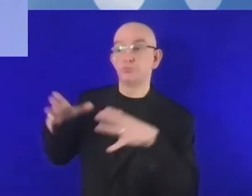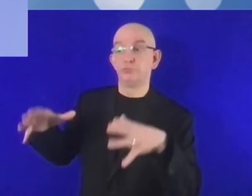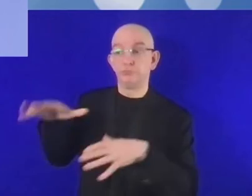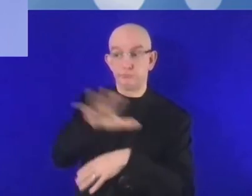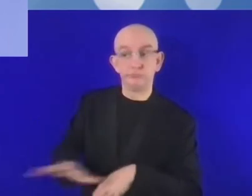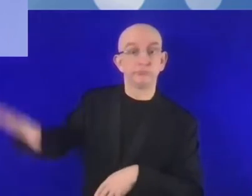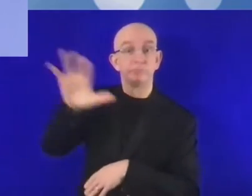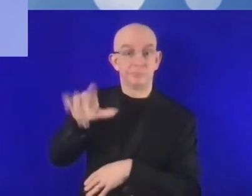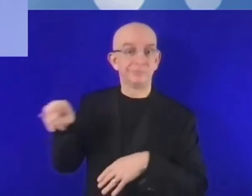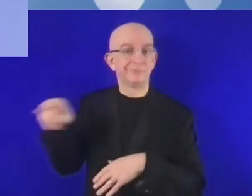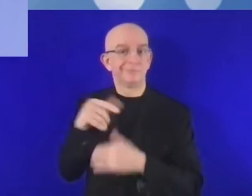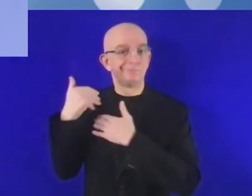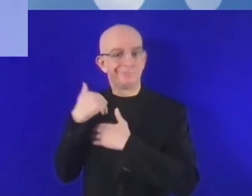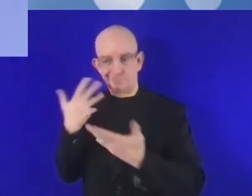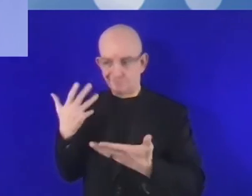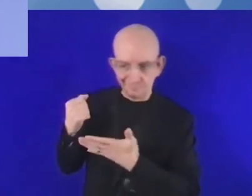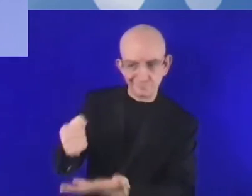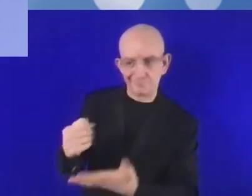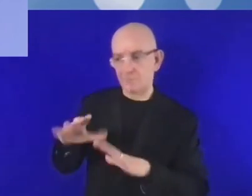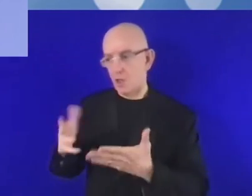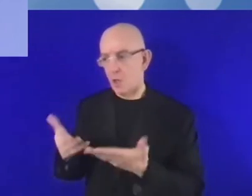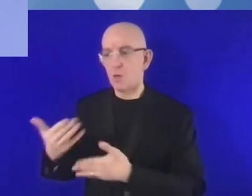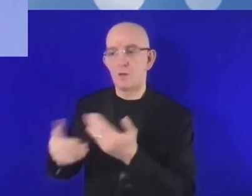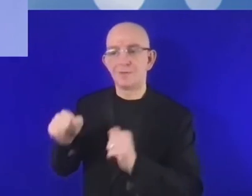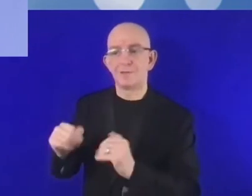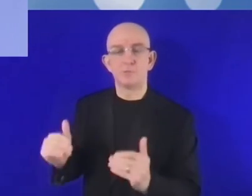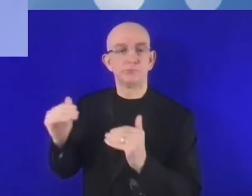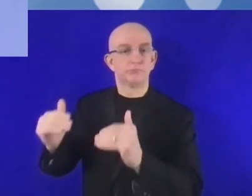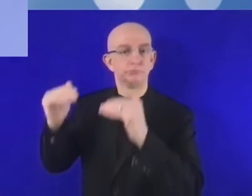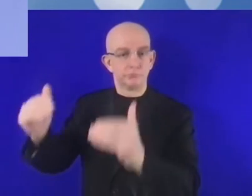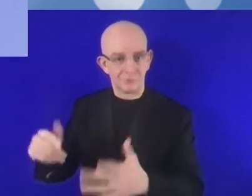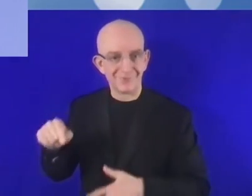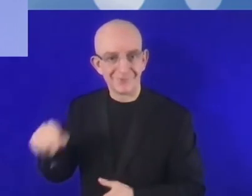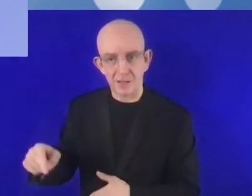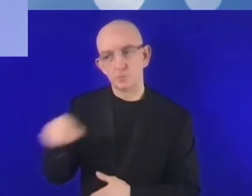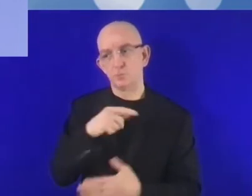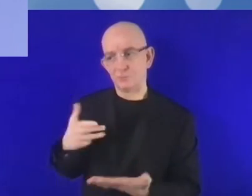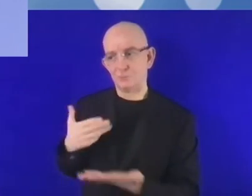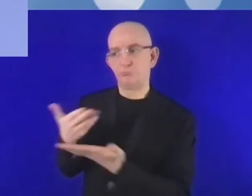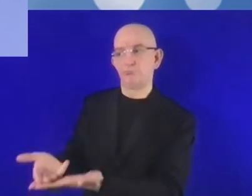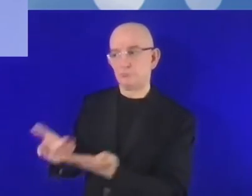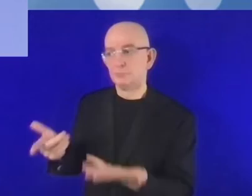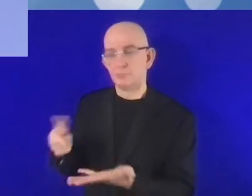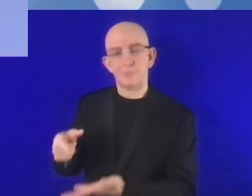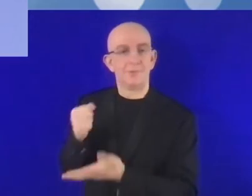наше предложение. И мы считаем, что инвестиции в инфраструктуру